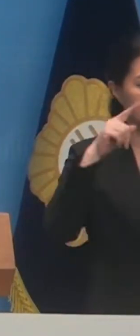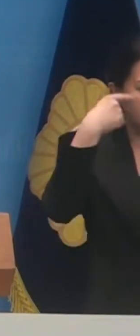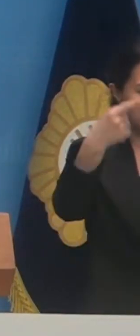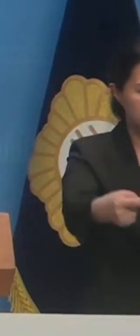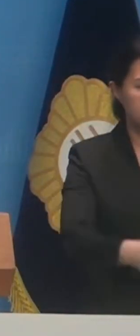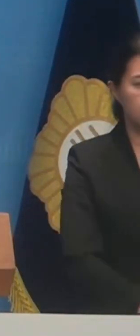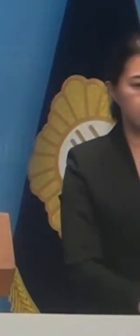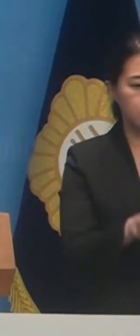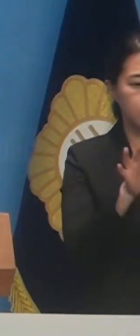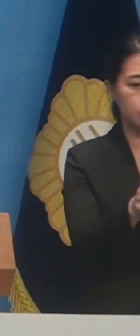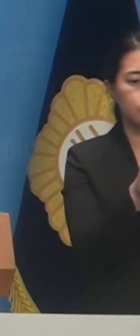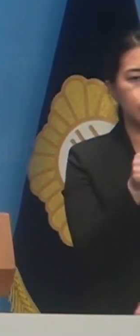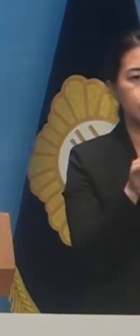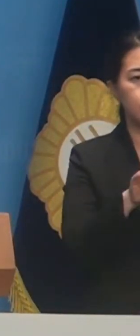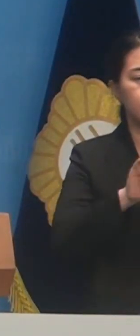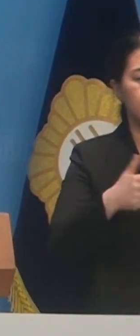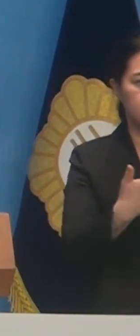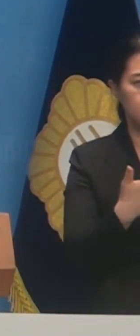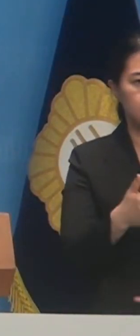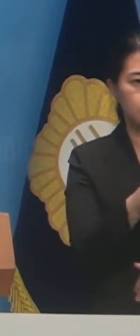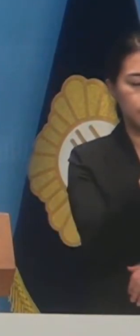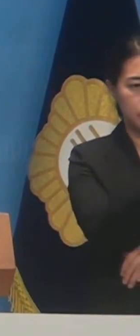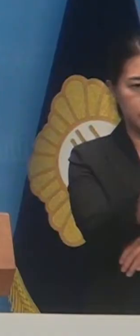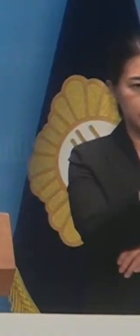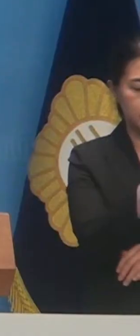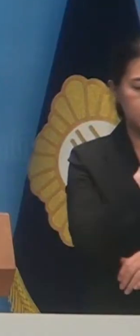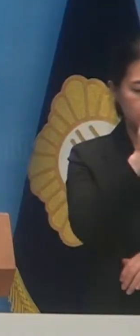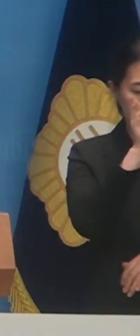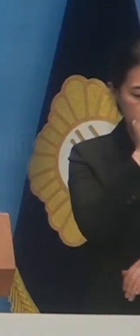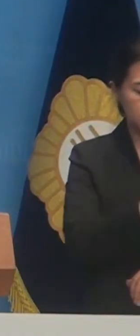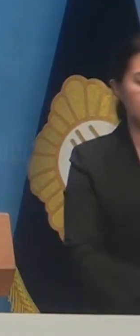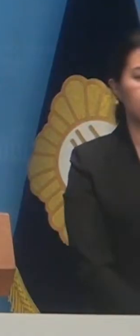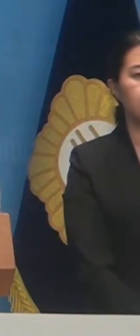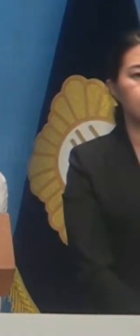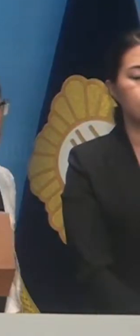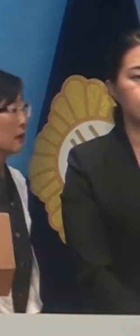다음은 김혜민 상임대표님의 서명 보고가 있겠습니다.